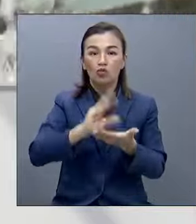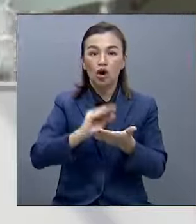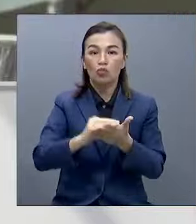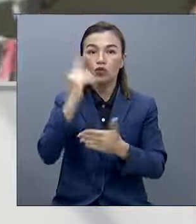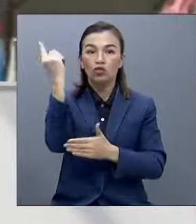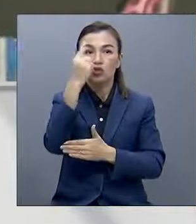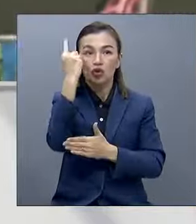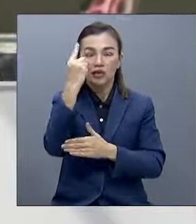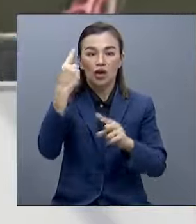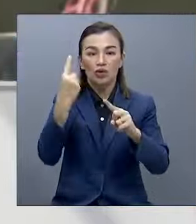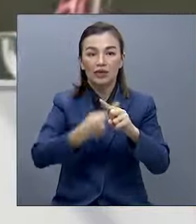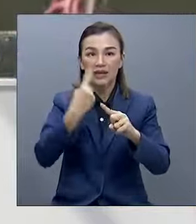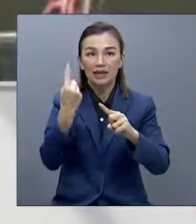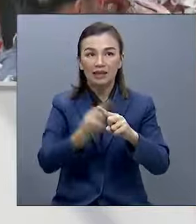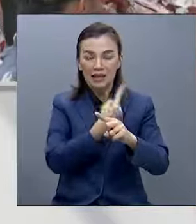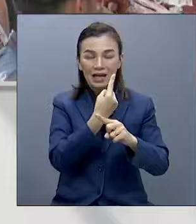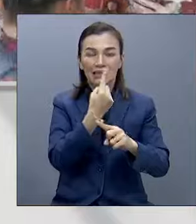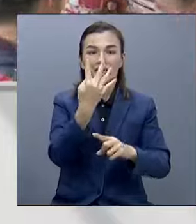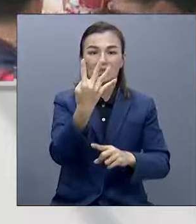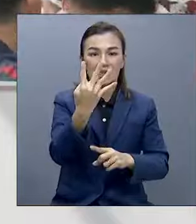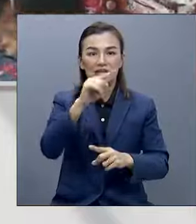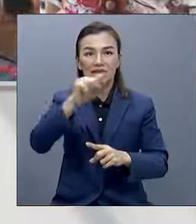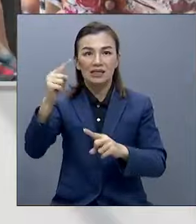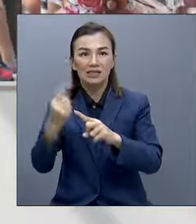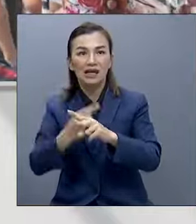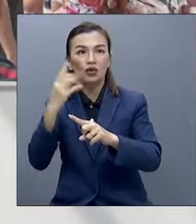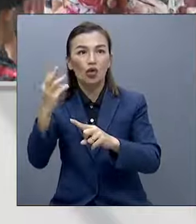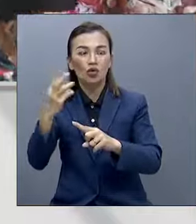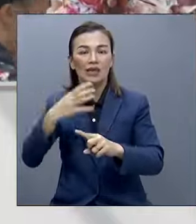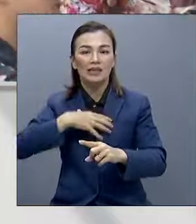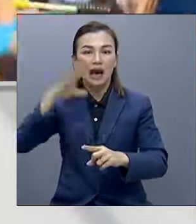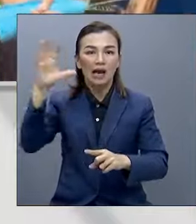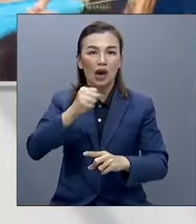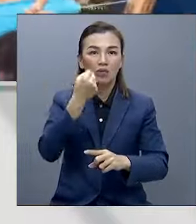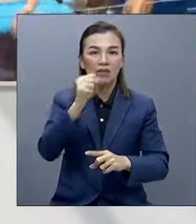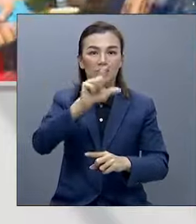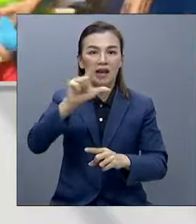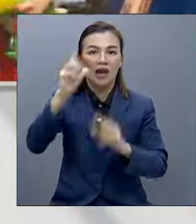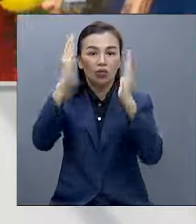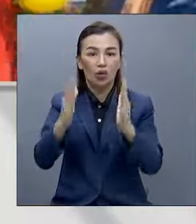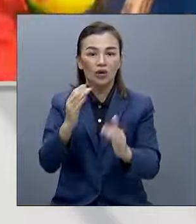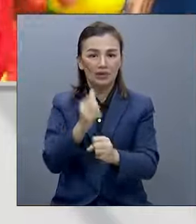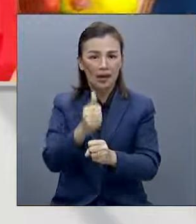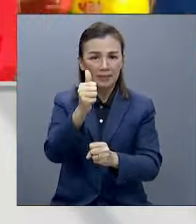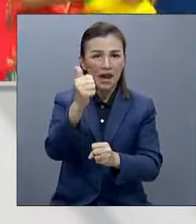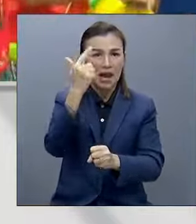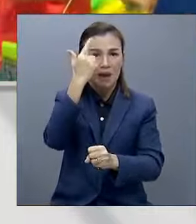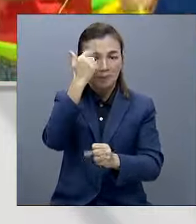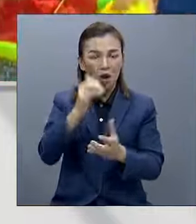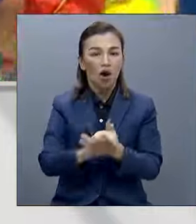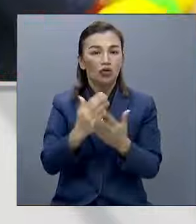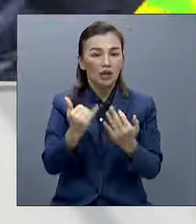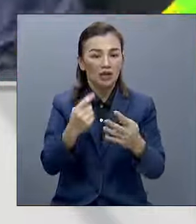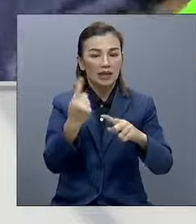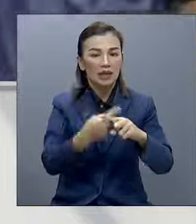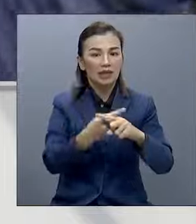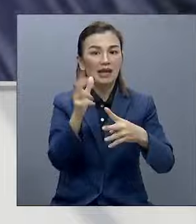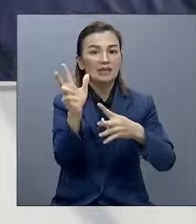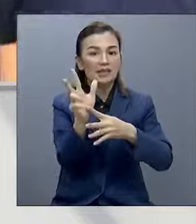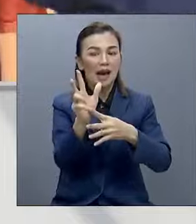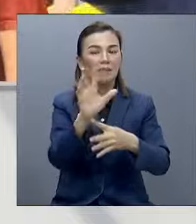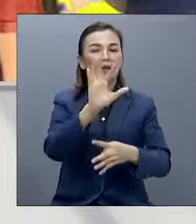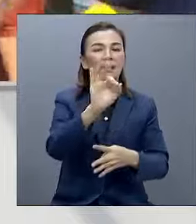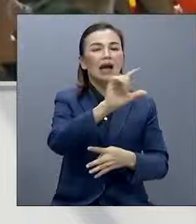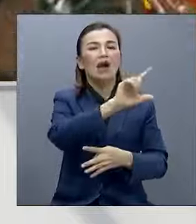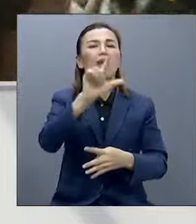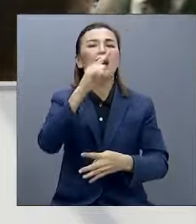2เดือนแรกของปีเนี้ยเมษายนที่เราอยากได้ 10ล้านคนเบอกไม่ยากเพราะว่าตอนเนี้ยจากไตรมาสแรก 3เดือนเข้ามาแล้ว 9ล้าน